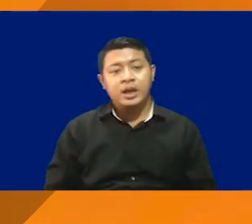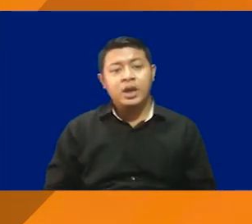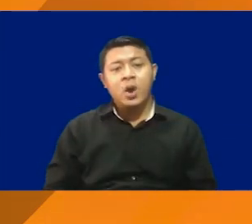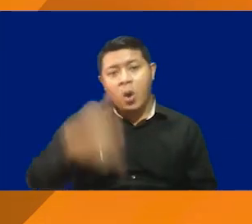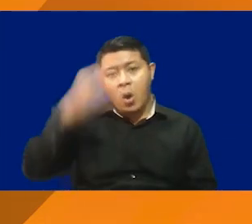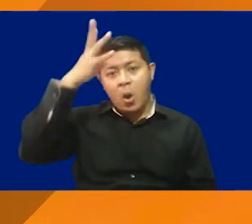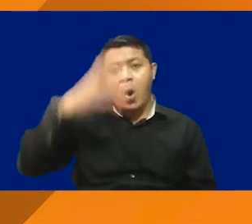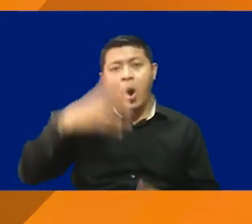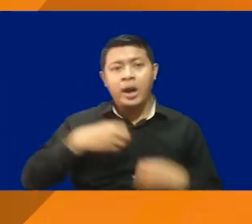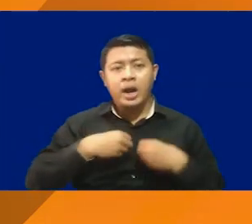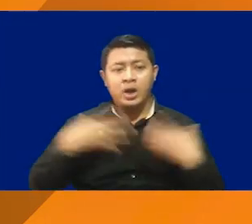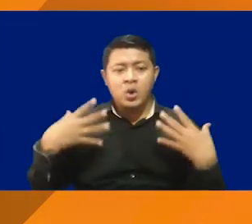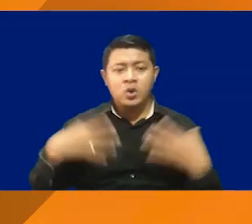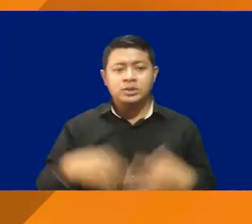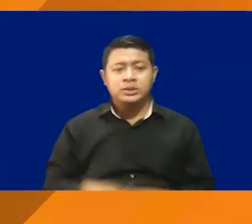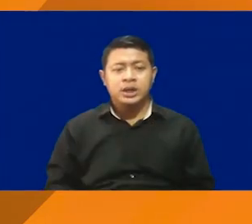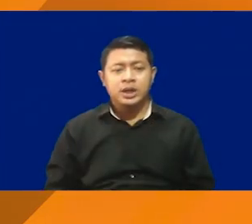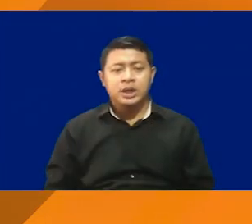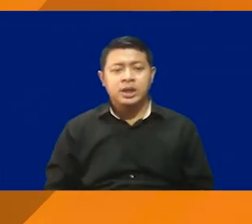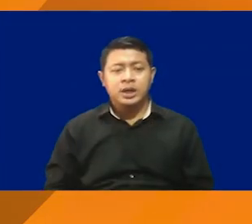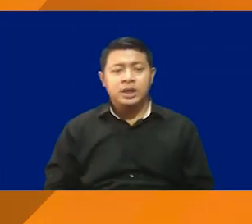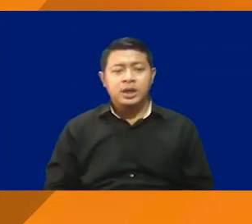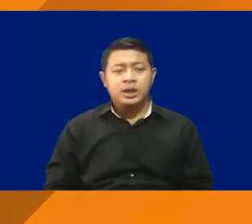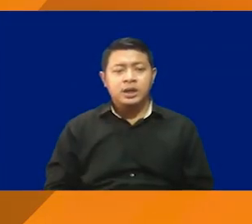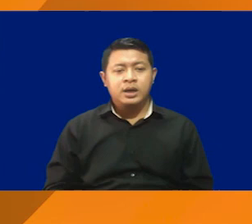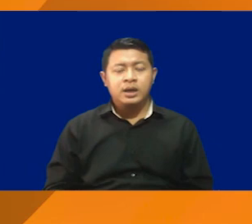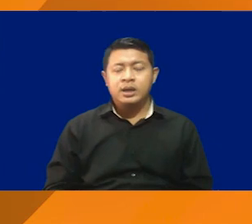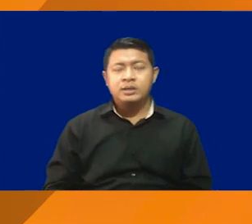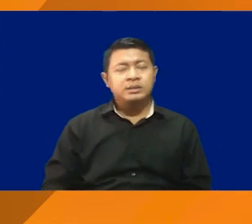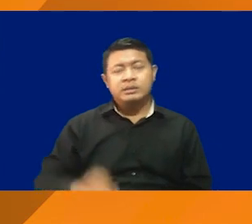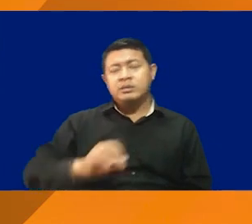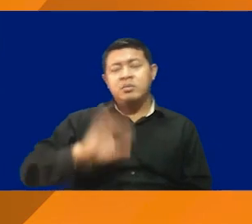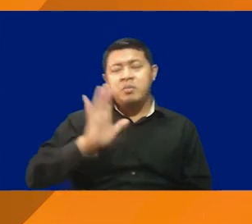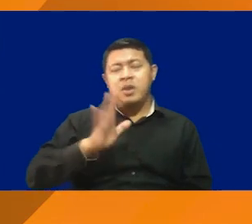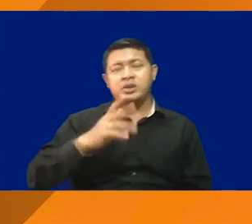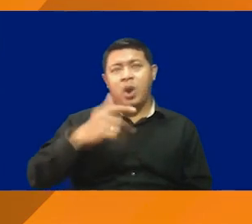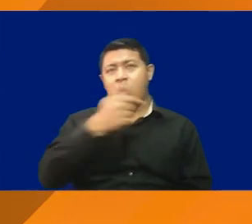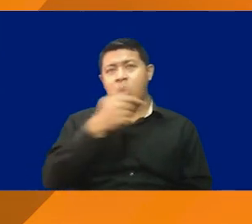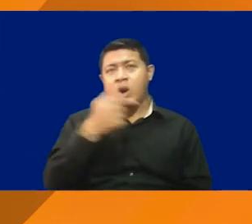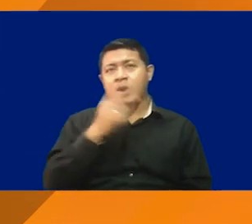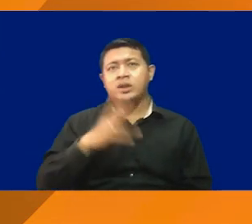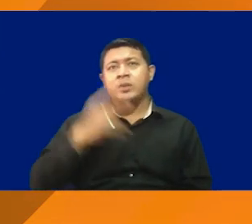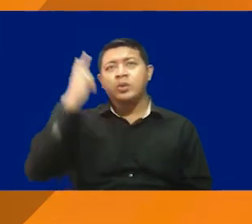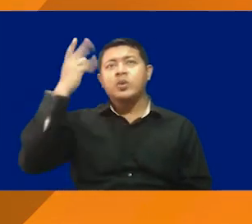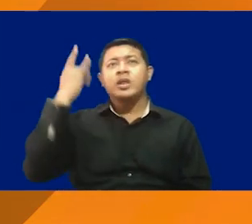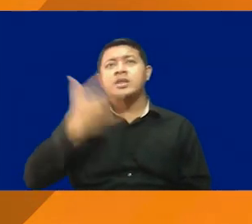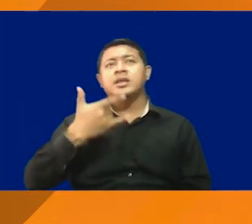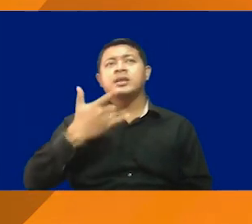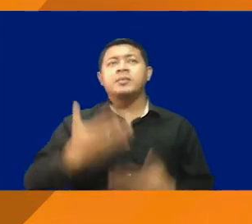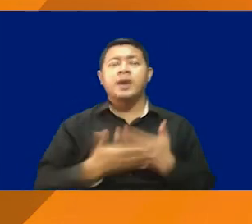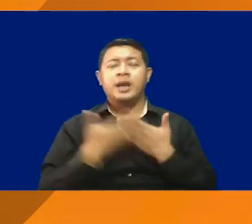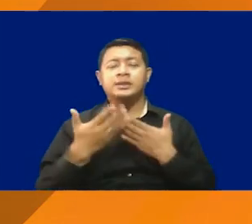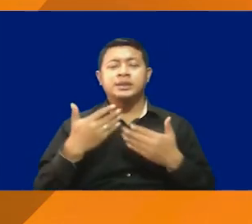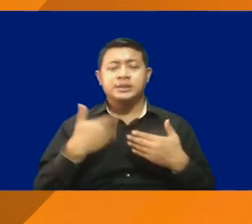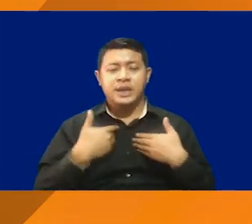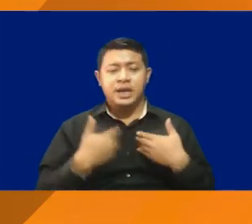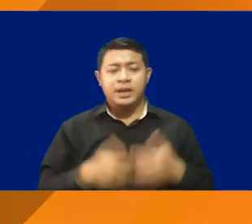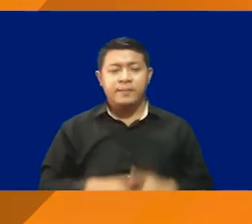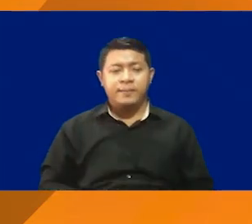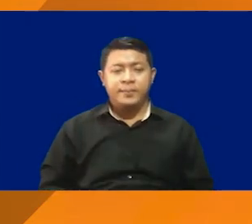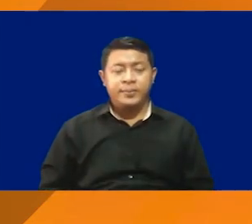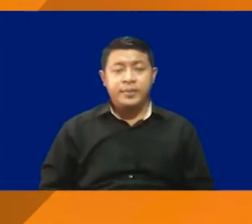Ya, itulah saya, seorang pendosa, seorang yang tidak sempurna, namun begitu dikasihi